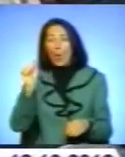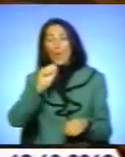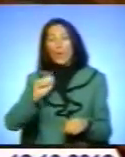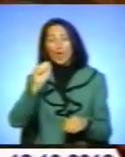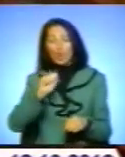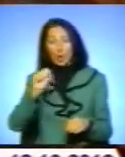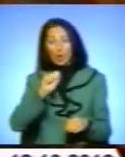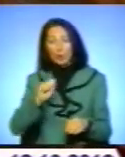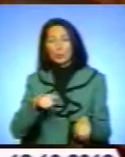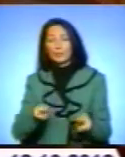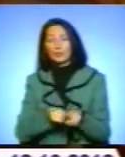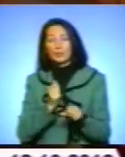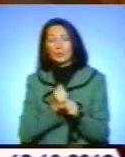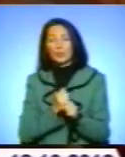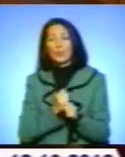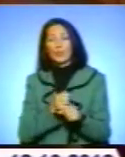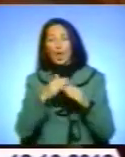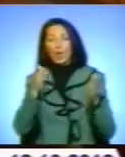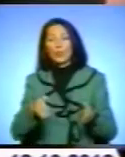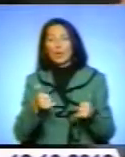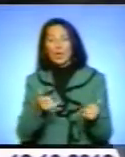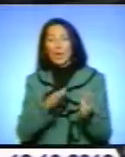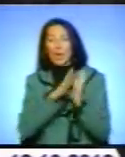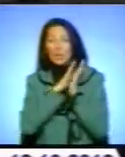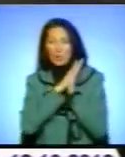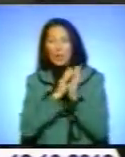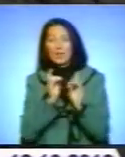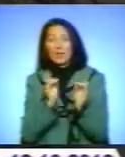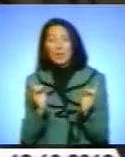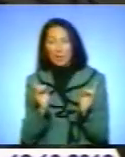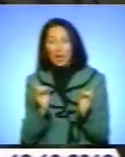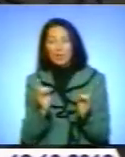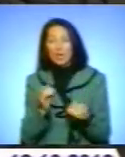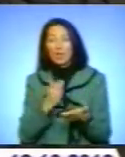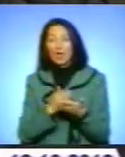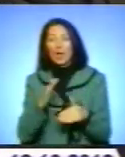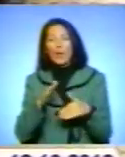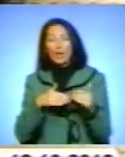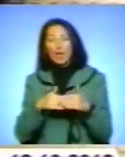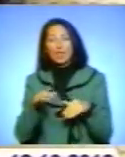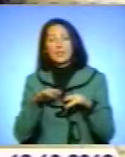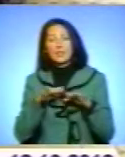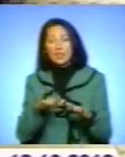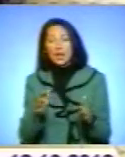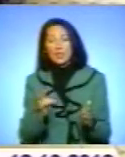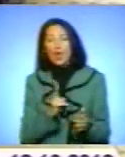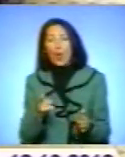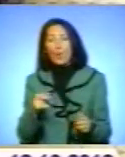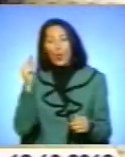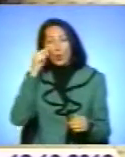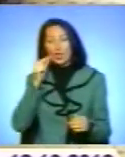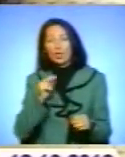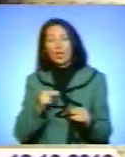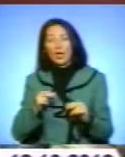Також вони виготовили тумбочки для спальних кімнат. Наразі у швейній майстерні проходить практичне заняття, на якому учні вчаться пришивати гудзики